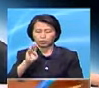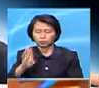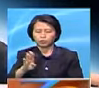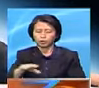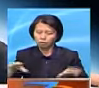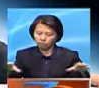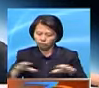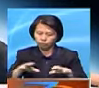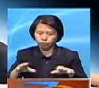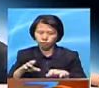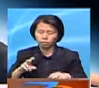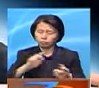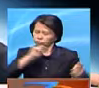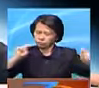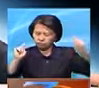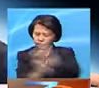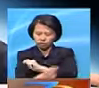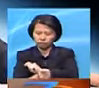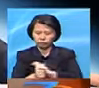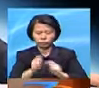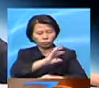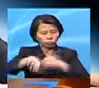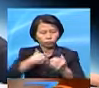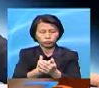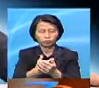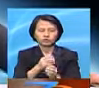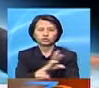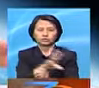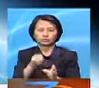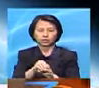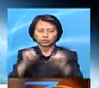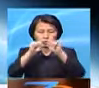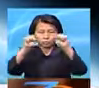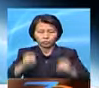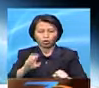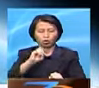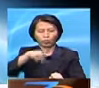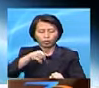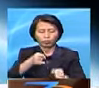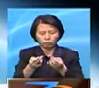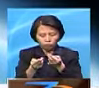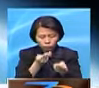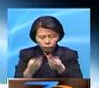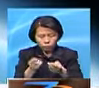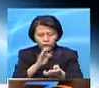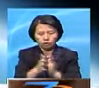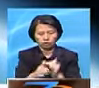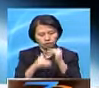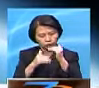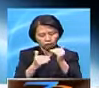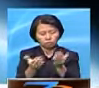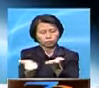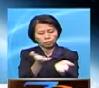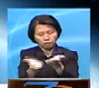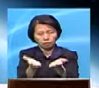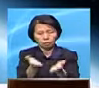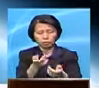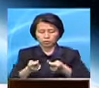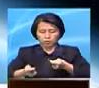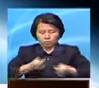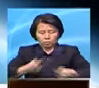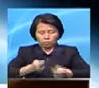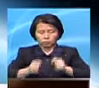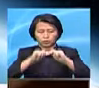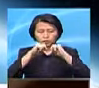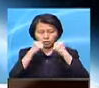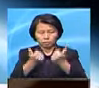menjalankan transformasi secara menyeluruh meliputi sistem operasi dan pengurusan supaya tahap perkhidmatan serta tadbir urus